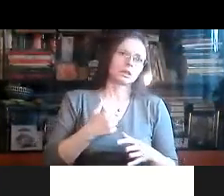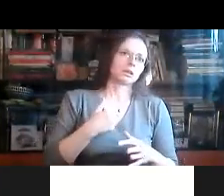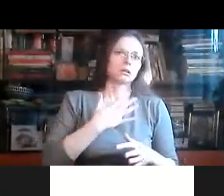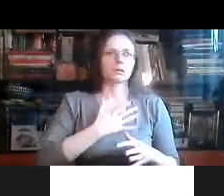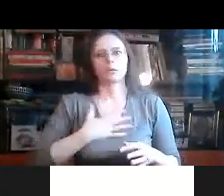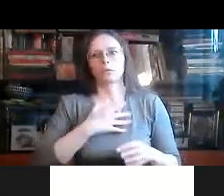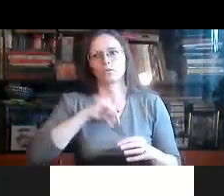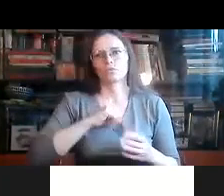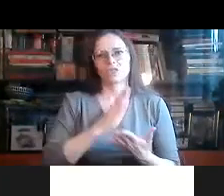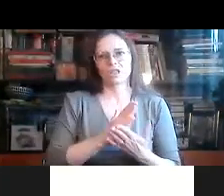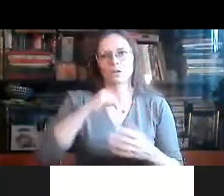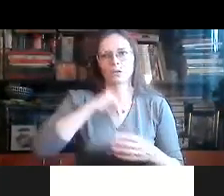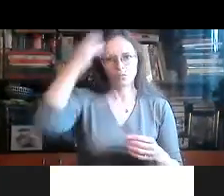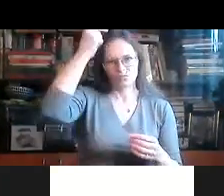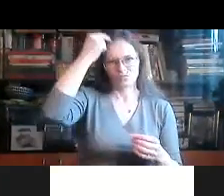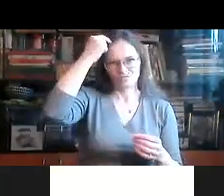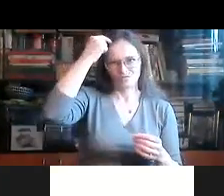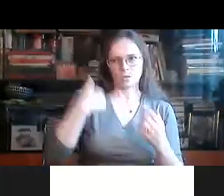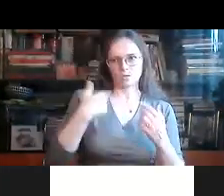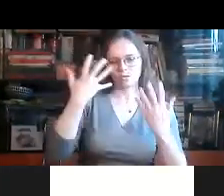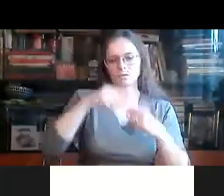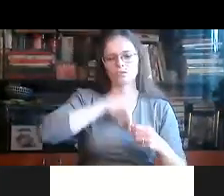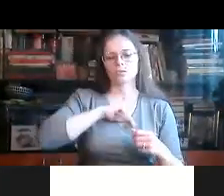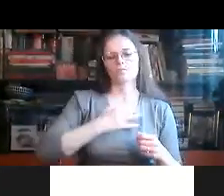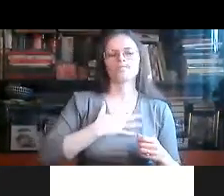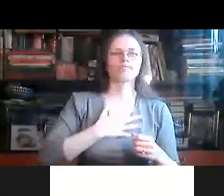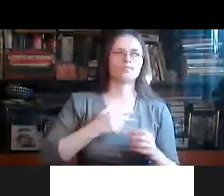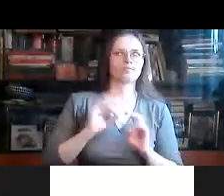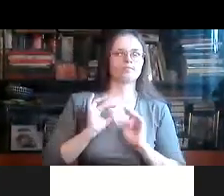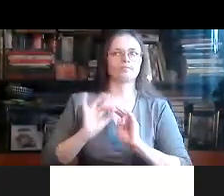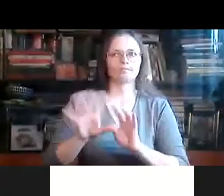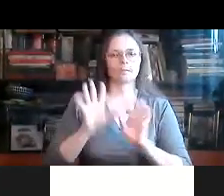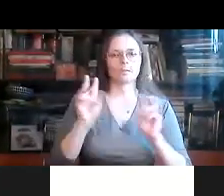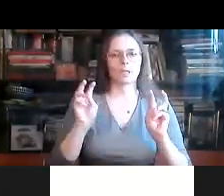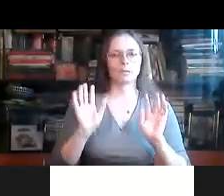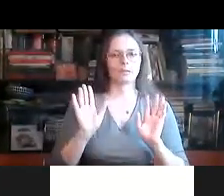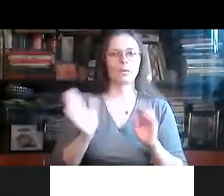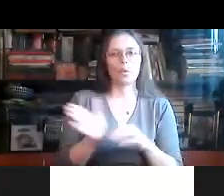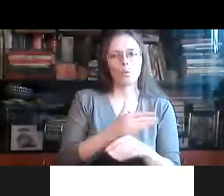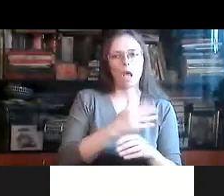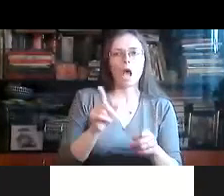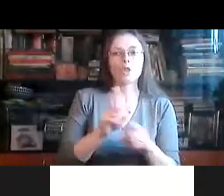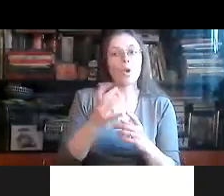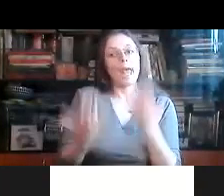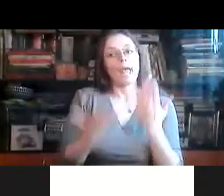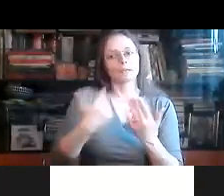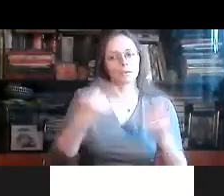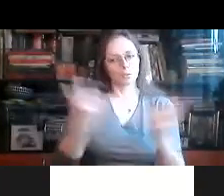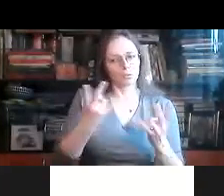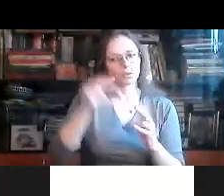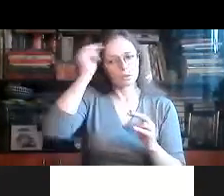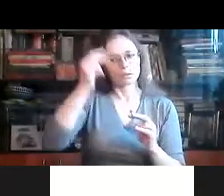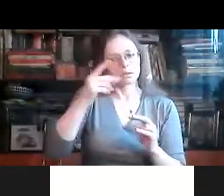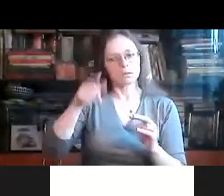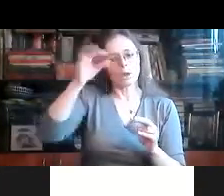тяжело психологически, поэтому я стараюсь через работу, через творчество как-то себя успокоить и как бы уйти от